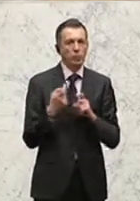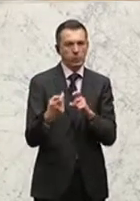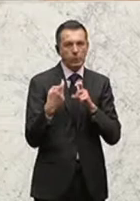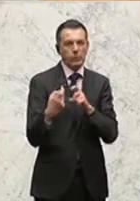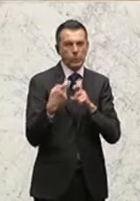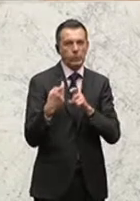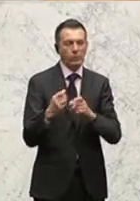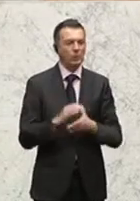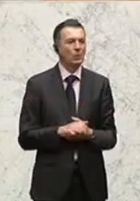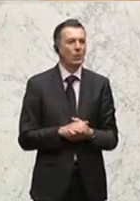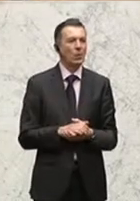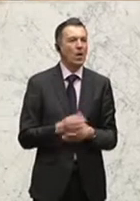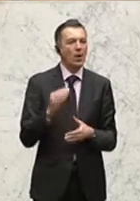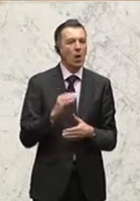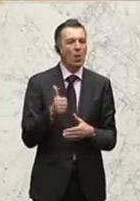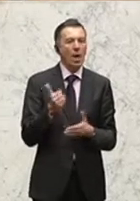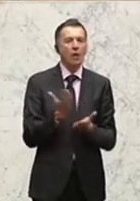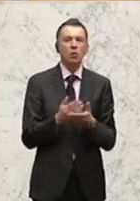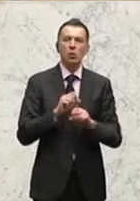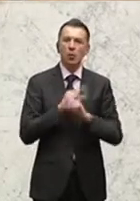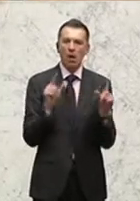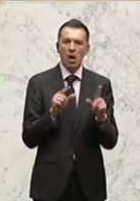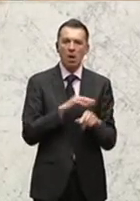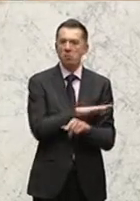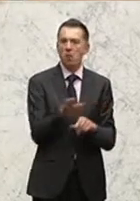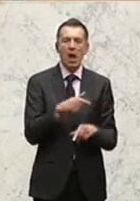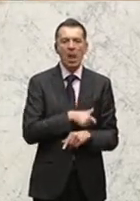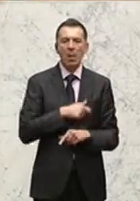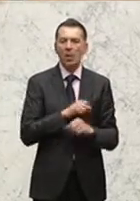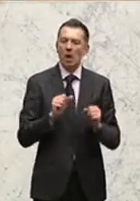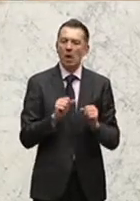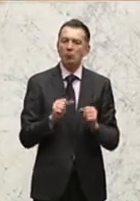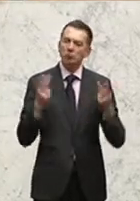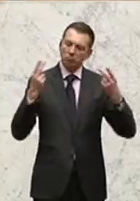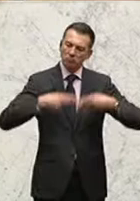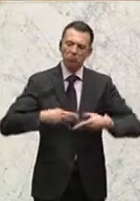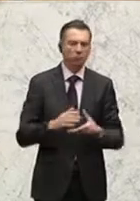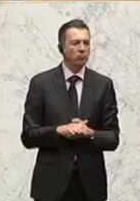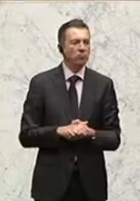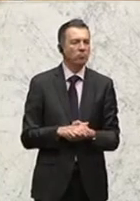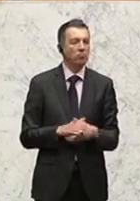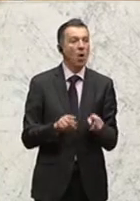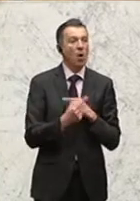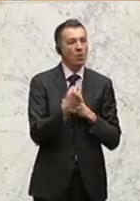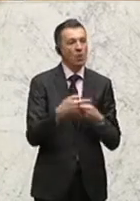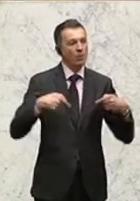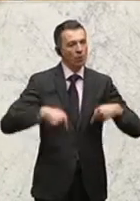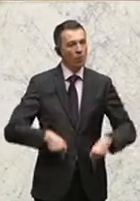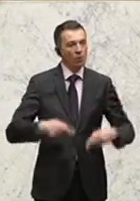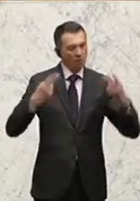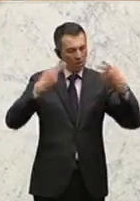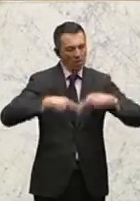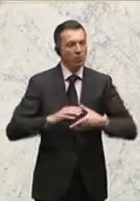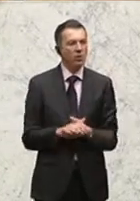gematcht. Ja? Aber ich glaube, eines war schon klar und da waren sich alle Fraktionen im Untersuchungsausschuss waren einig und da waren auch Sie als Vorsitzende